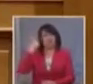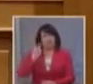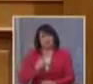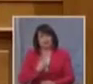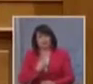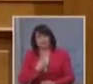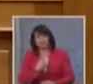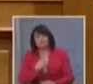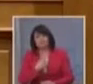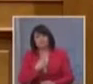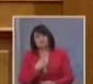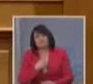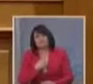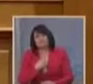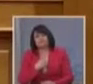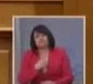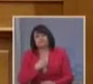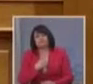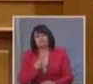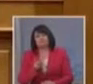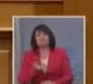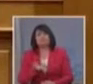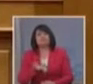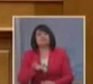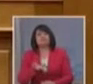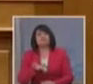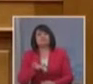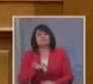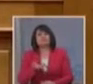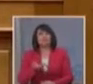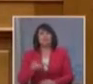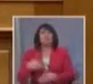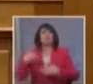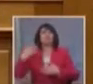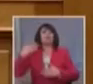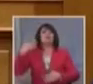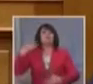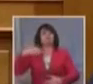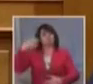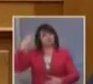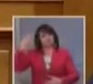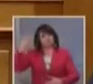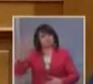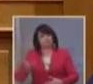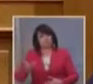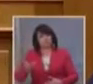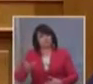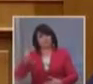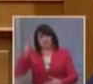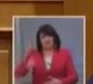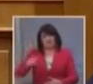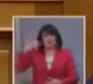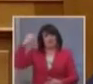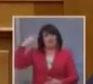βενζίνη, το νερό και το κινητό τηλέφωνα, τα κινητά τηλέφωνα και η συνδρομητική τηλεόραση. Δεν μπορώ να καταλάβω. Μάλλον